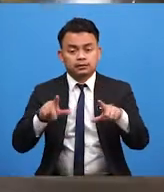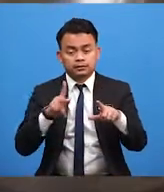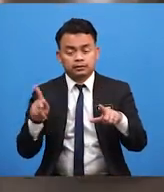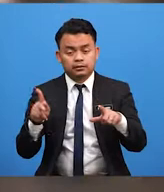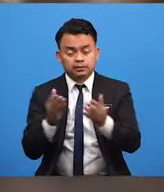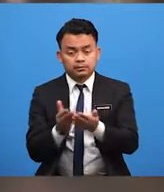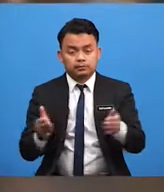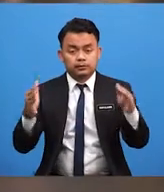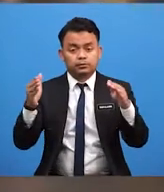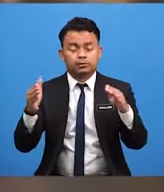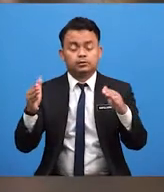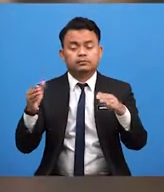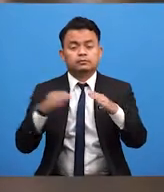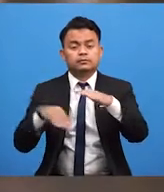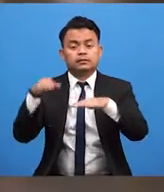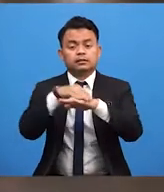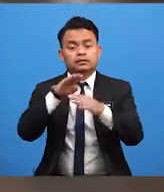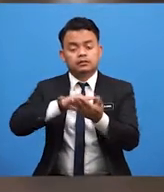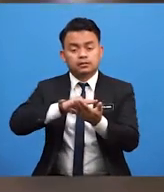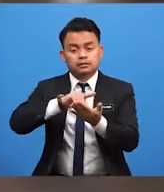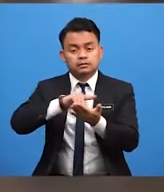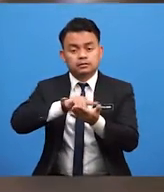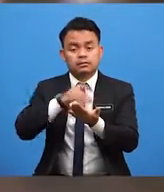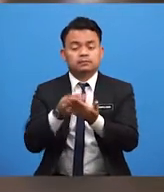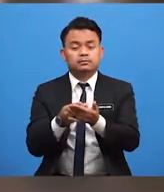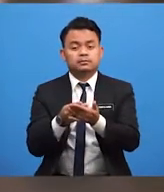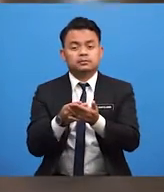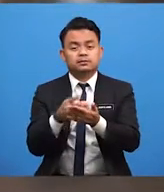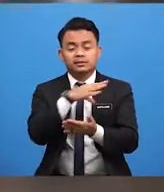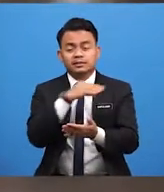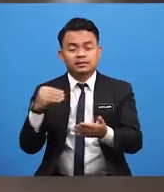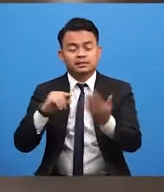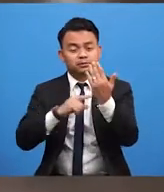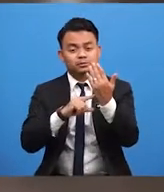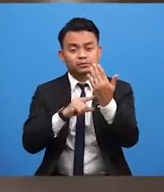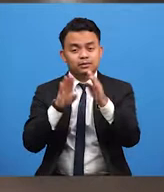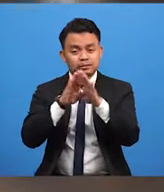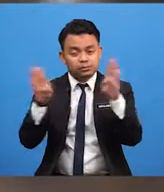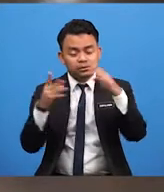Letakkan periuk stok di atas dapur dan mula buka api.